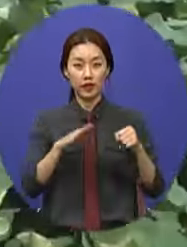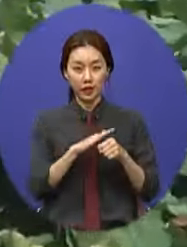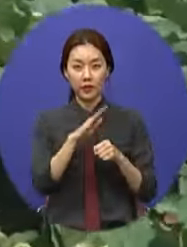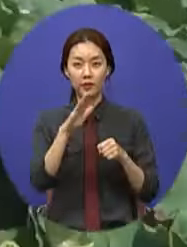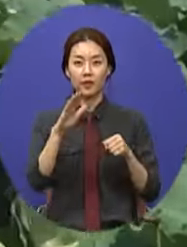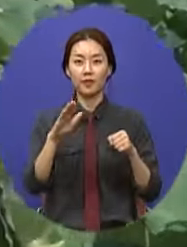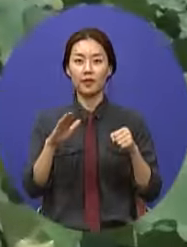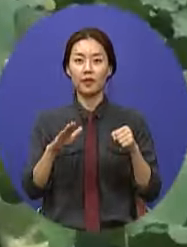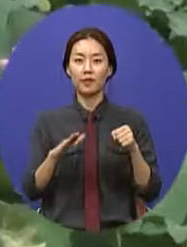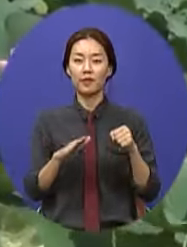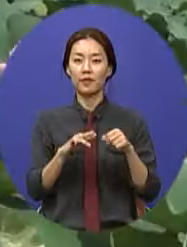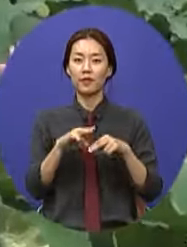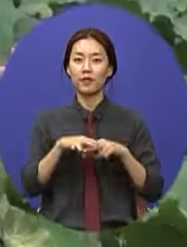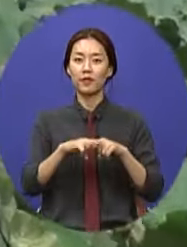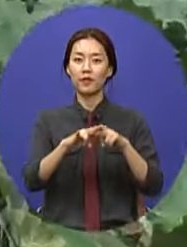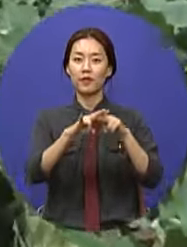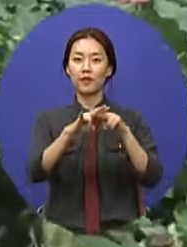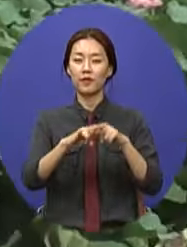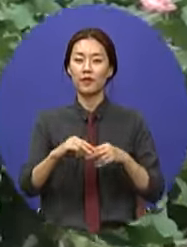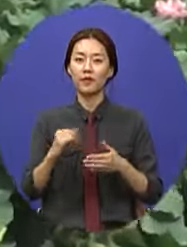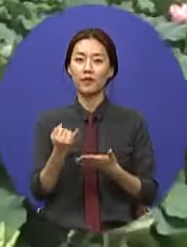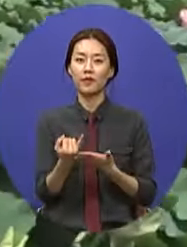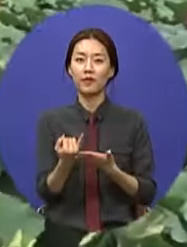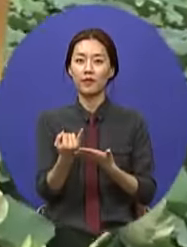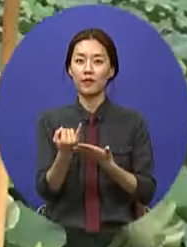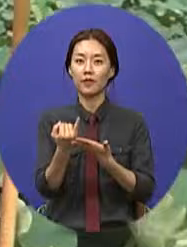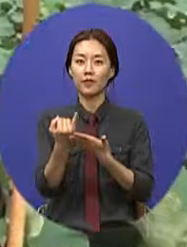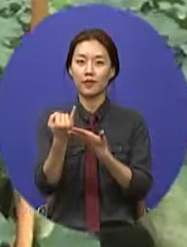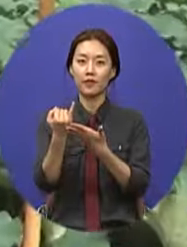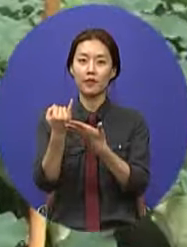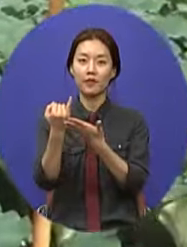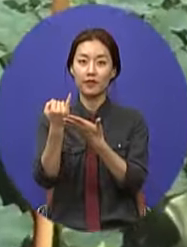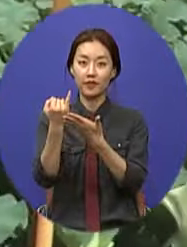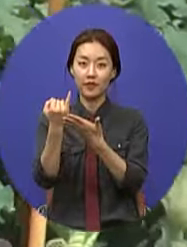내 사랑 춘향아